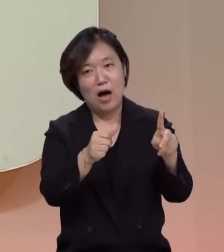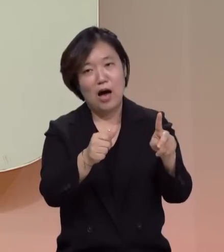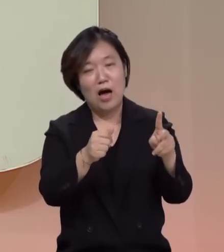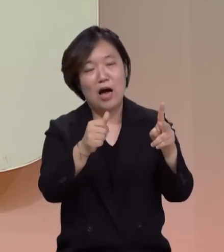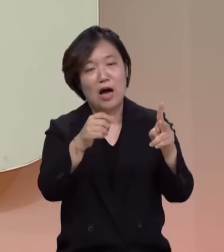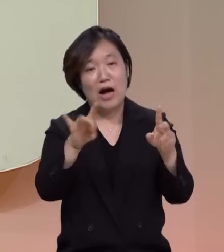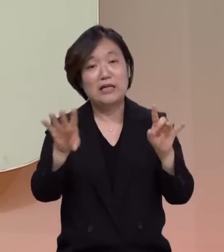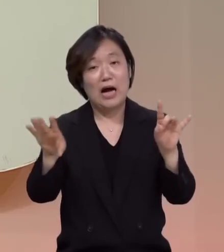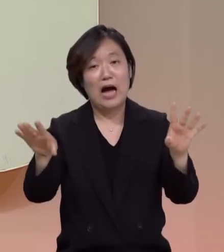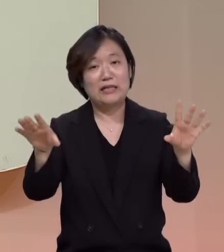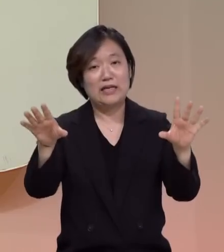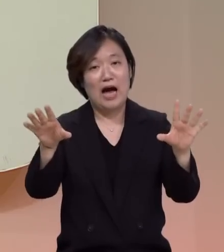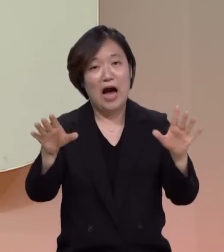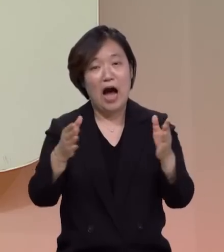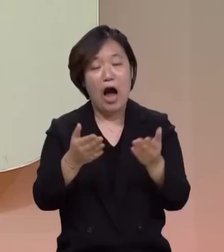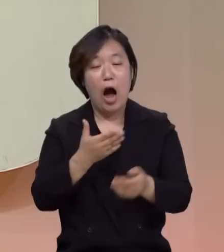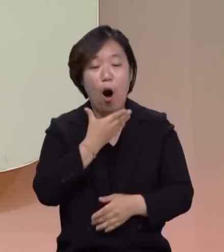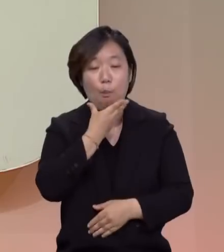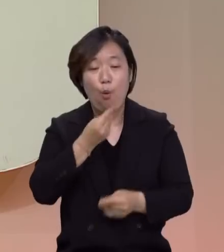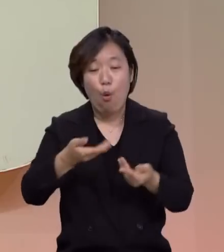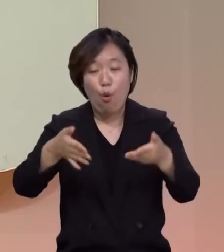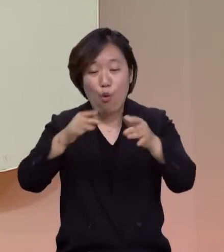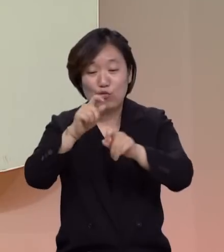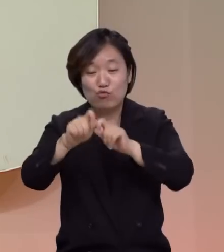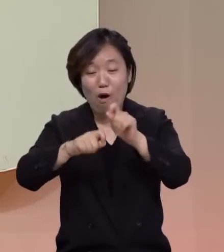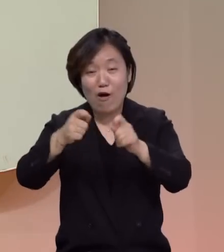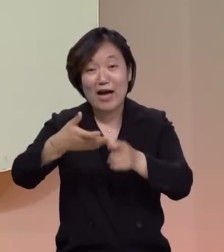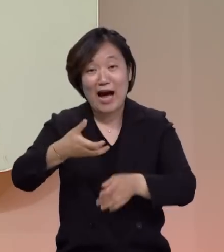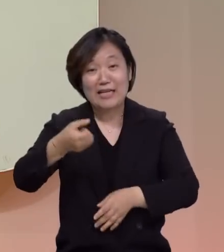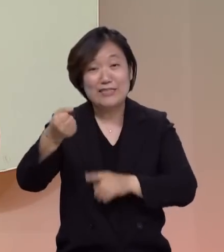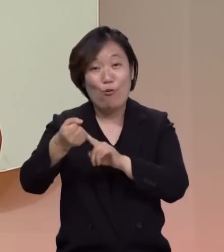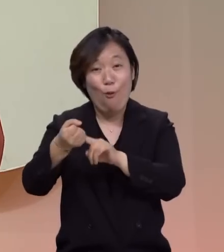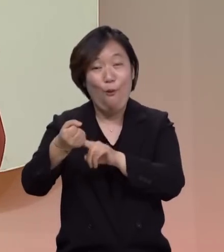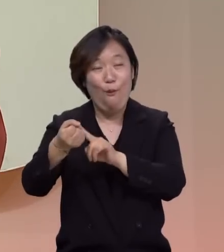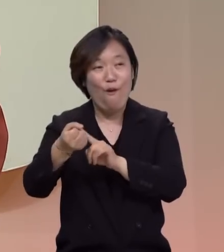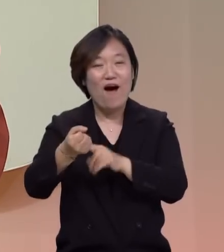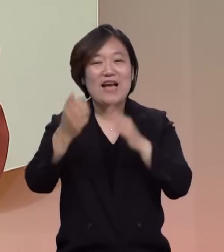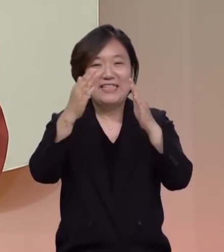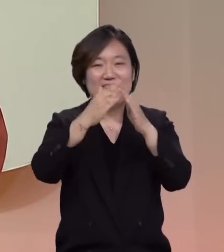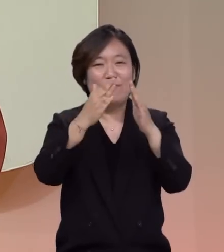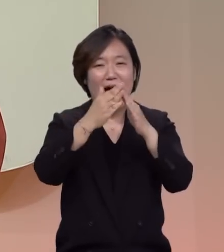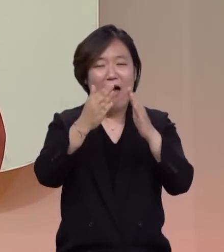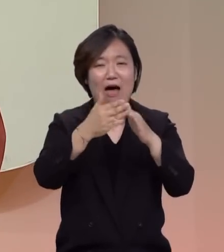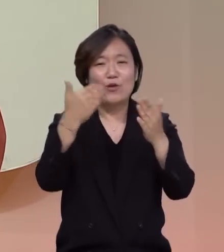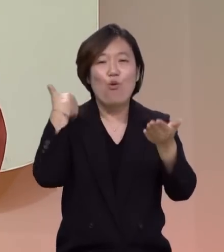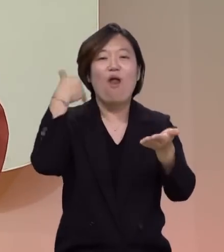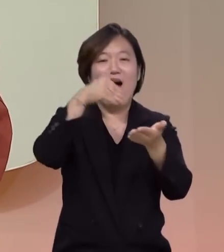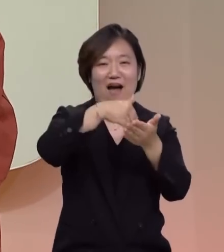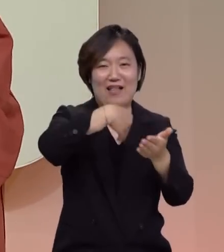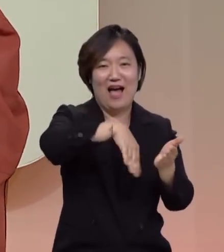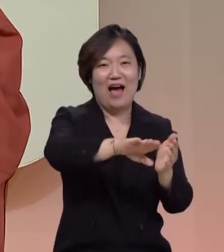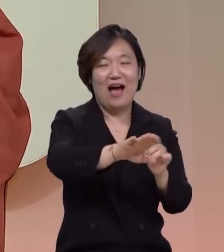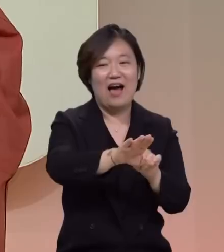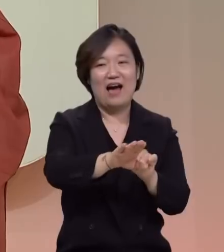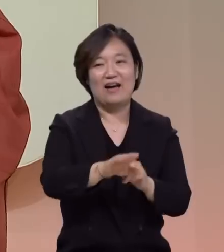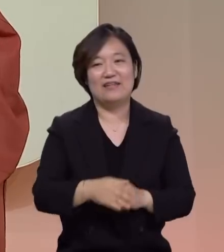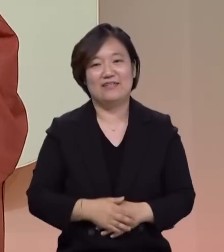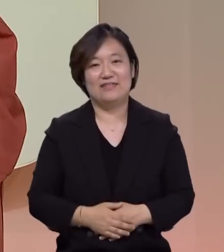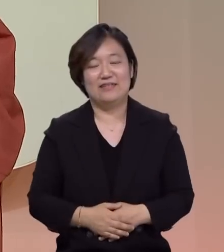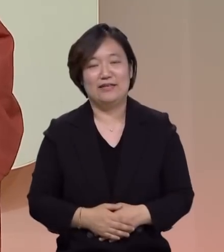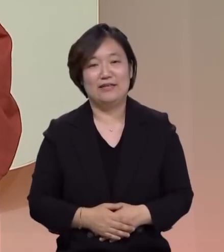헐레벌떡 복주머니를 품에 안고 헐레벌떡 이제 집으로 돌아왔는데 이제이